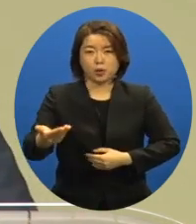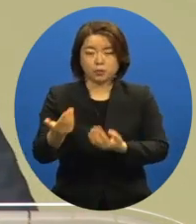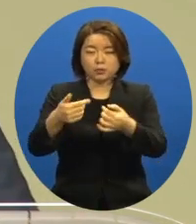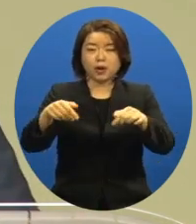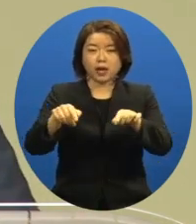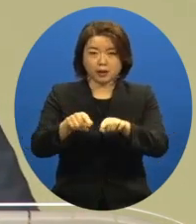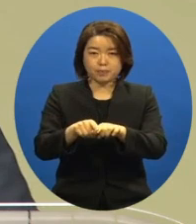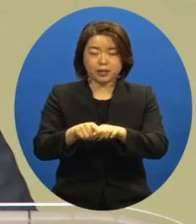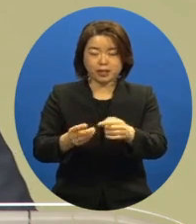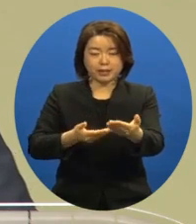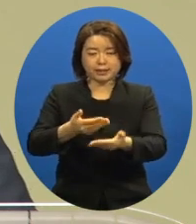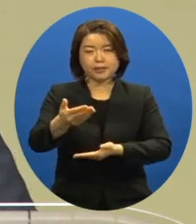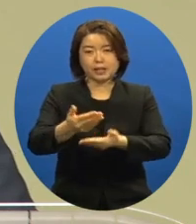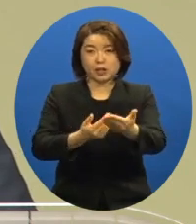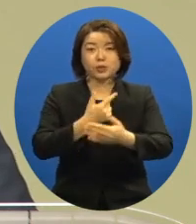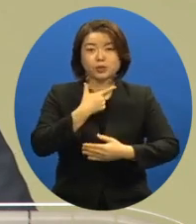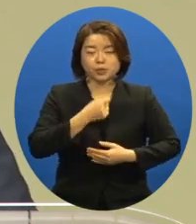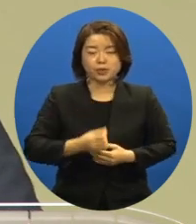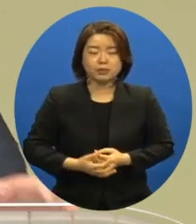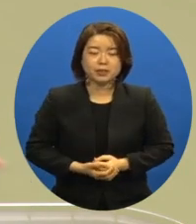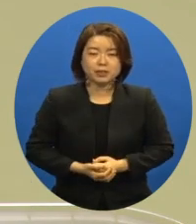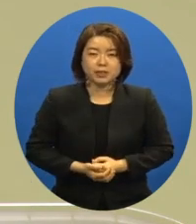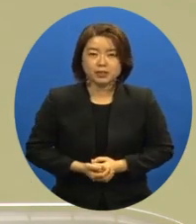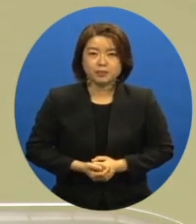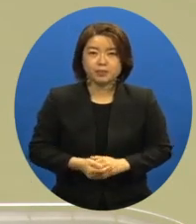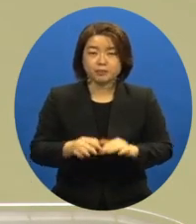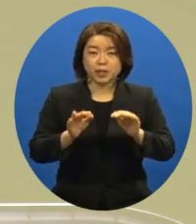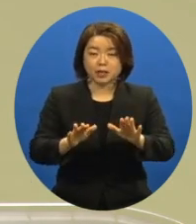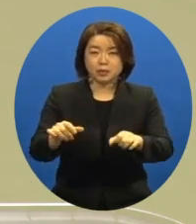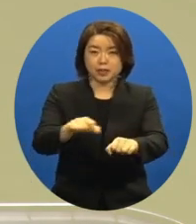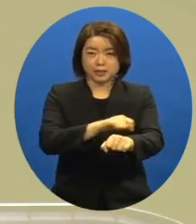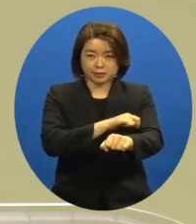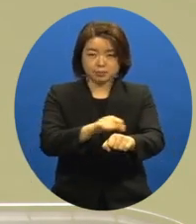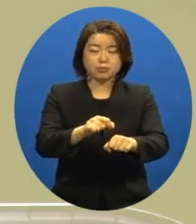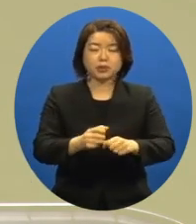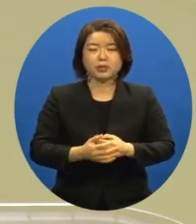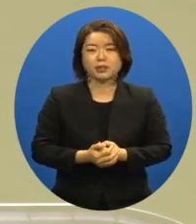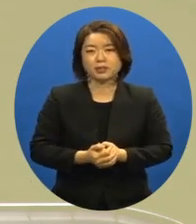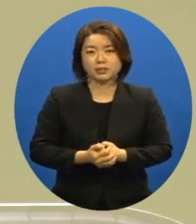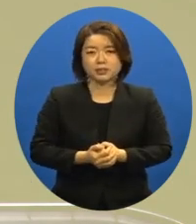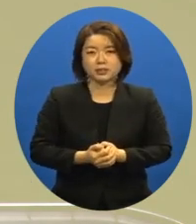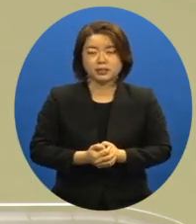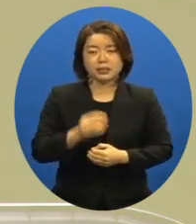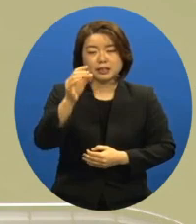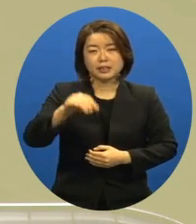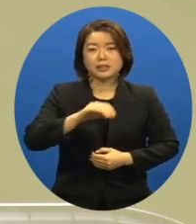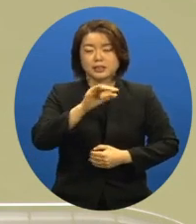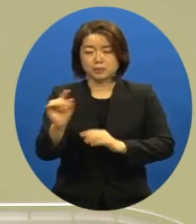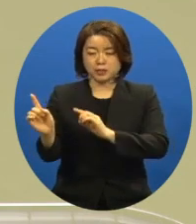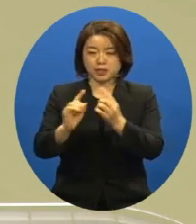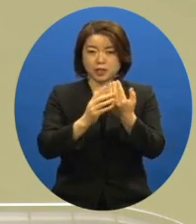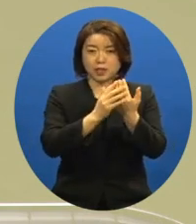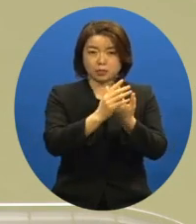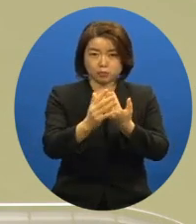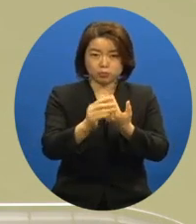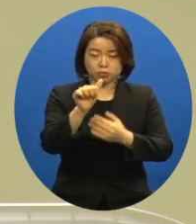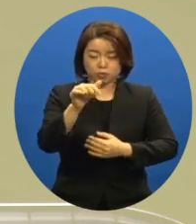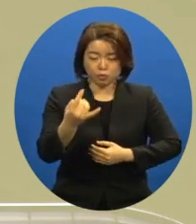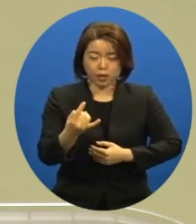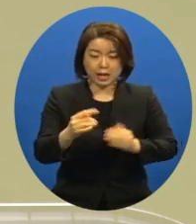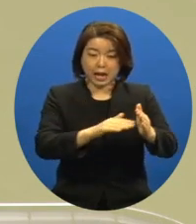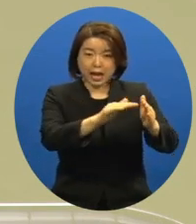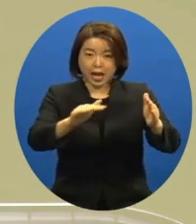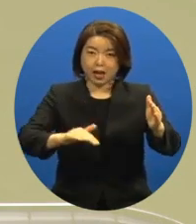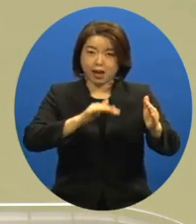함께 나누려고 하는 겁니다. 이번에는 특별히 십자가 부흥회를 가정에서 가족들과